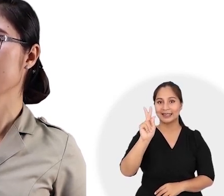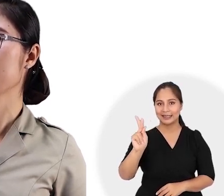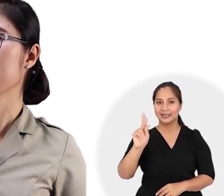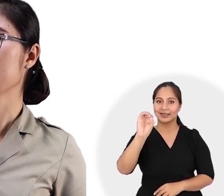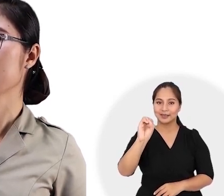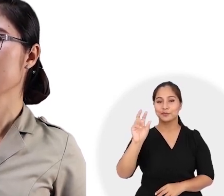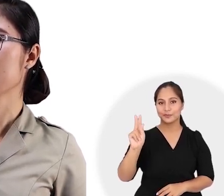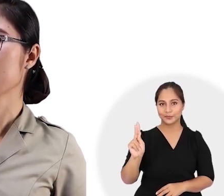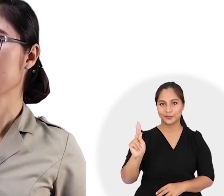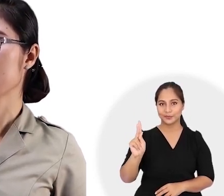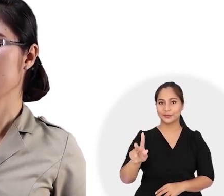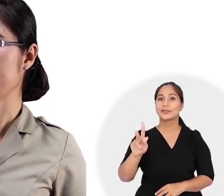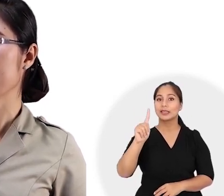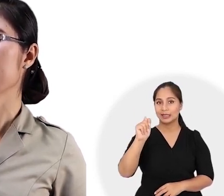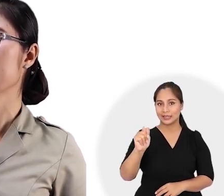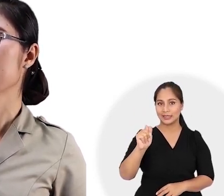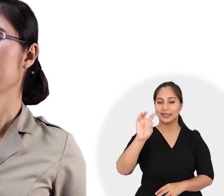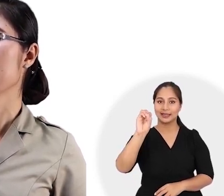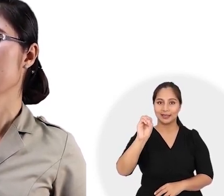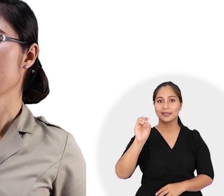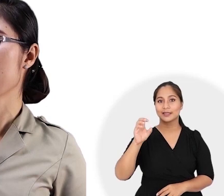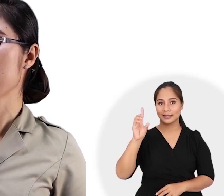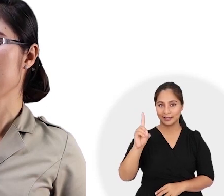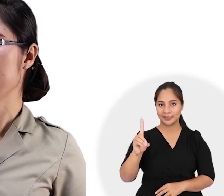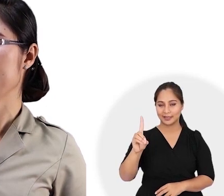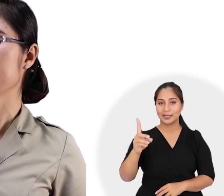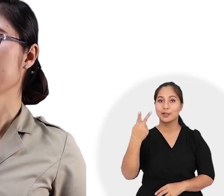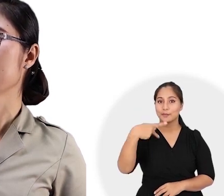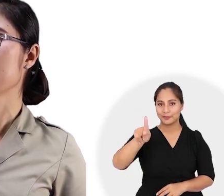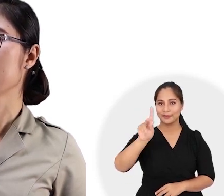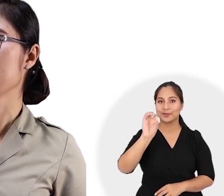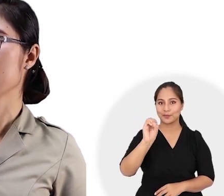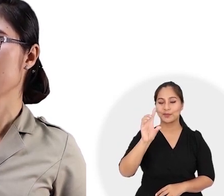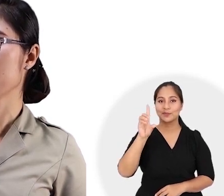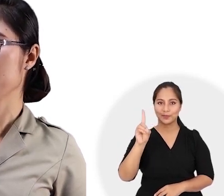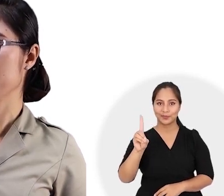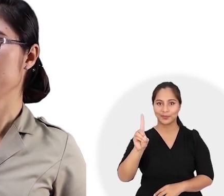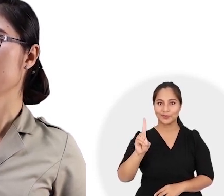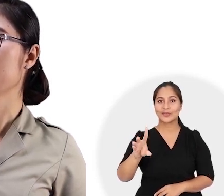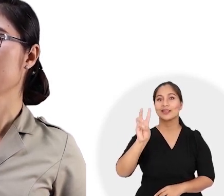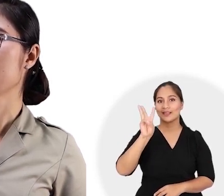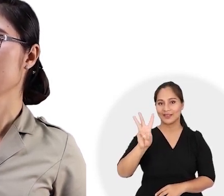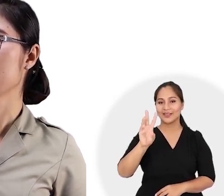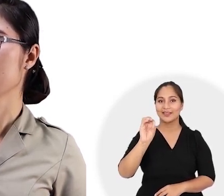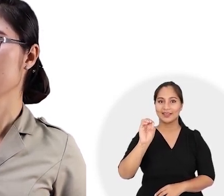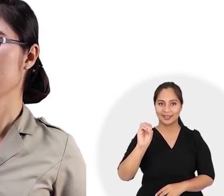อิดติดพิดวิ